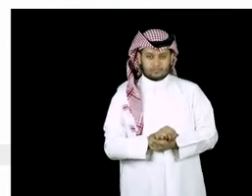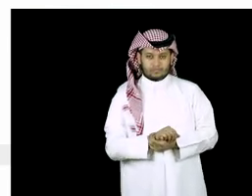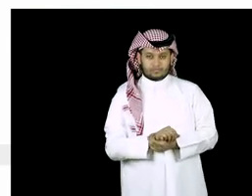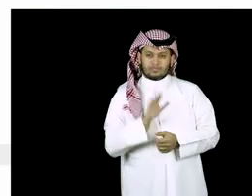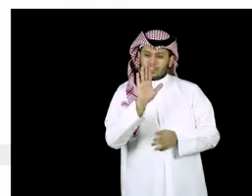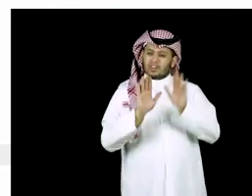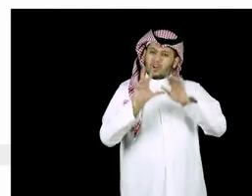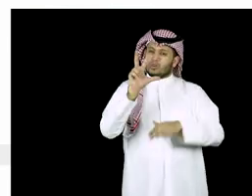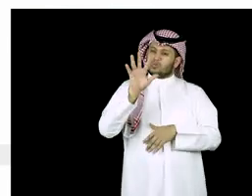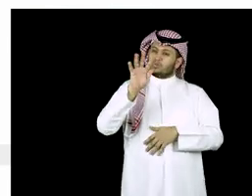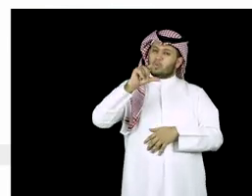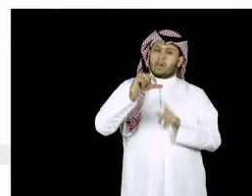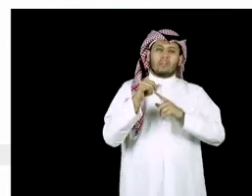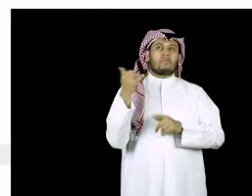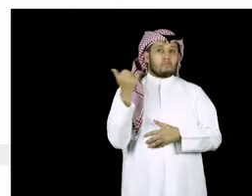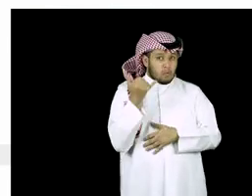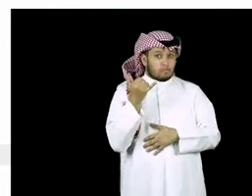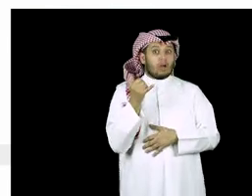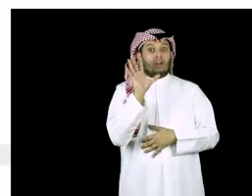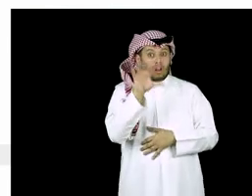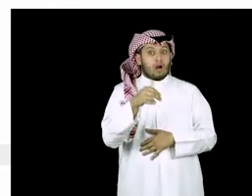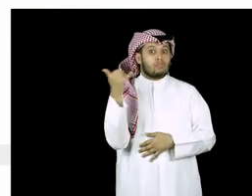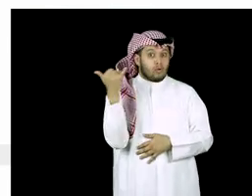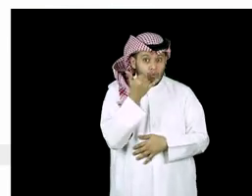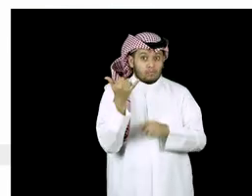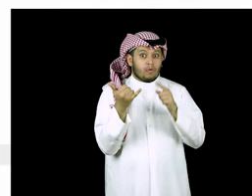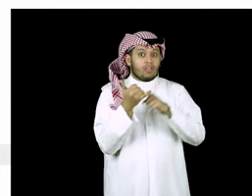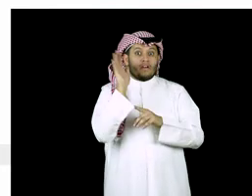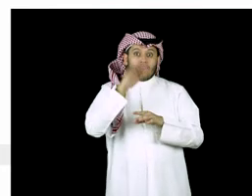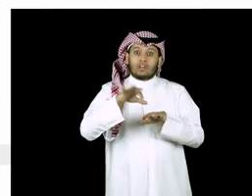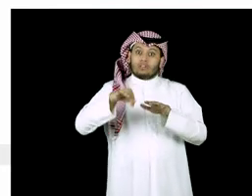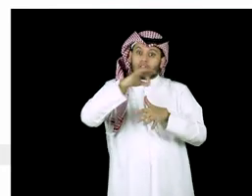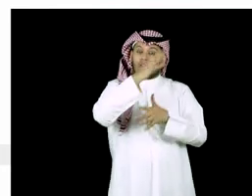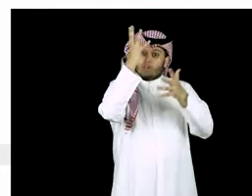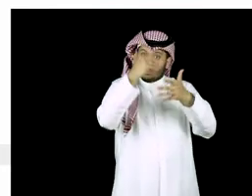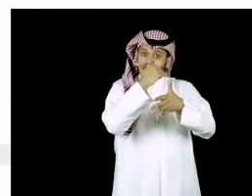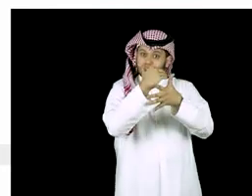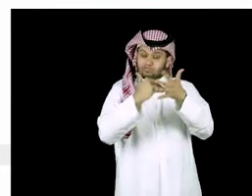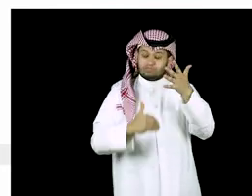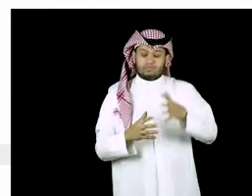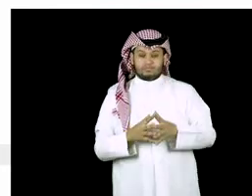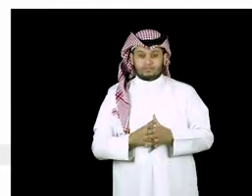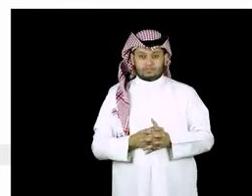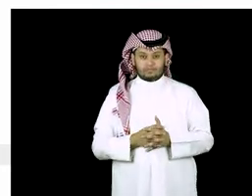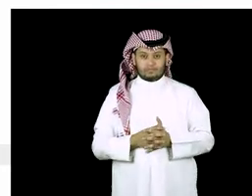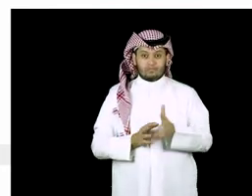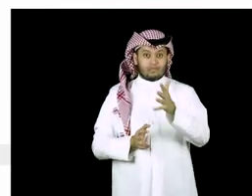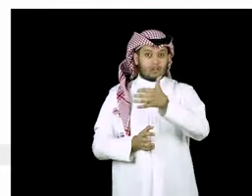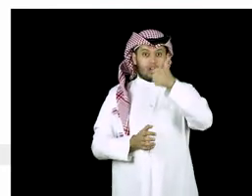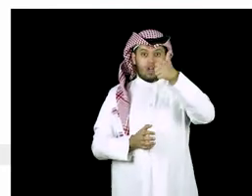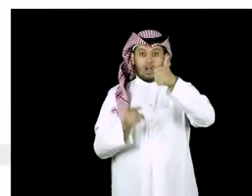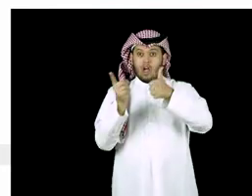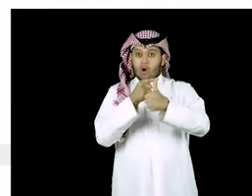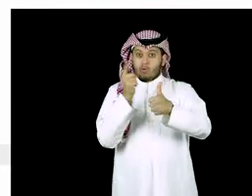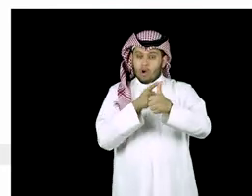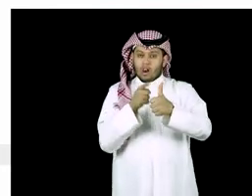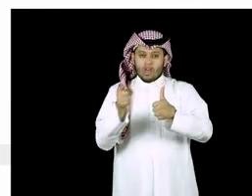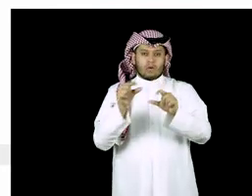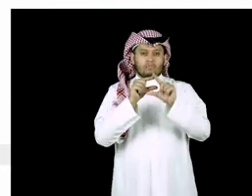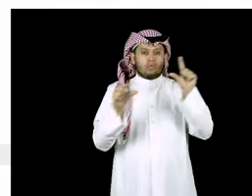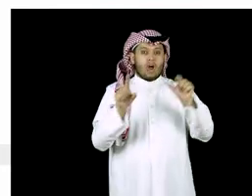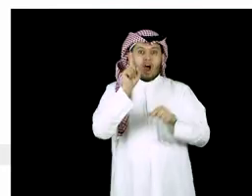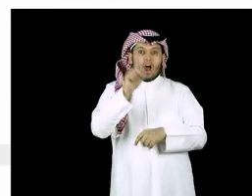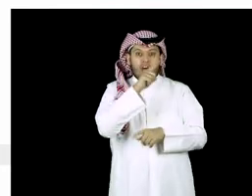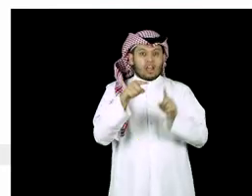أهمية الشورى: تكمن أهمية الشورى في عدة أمور. أولا تقلل نسبة